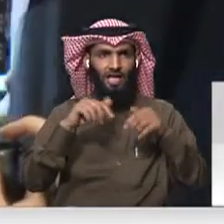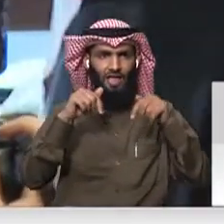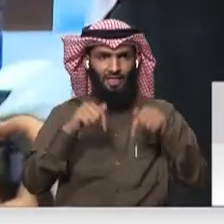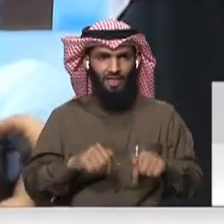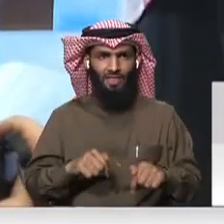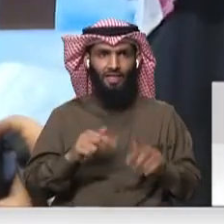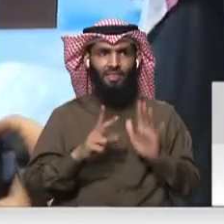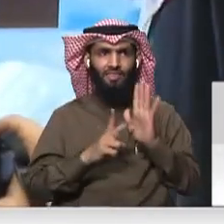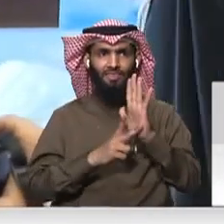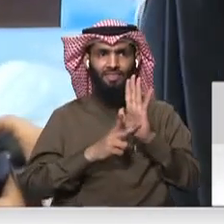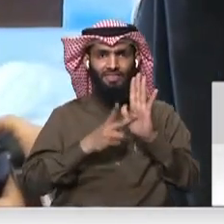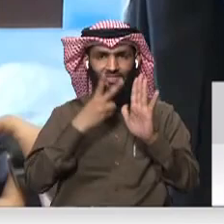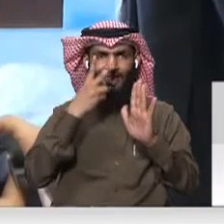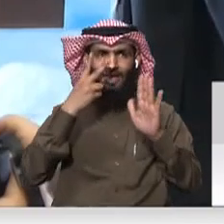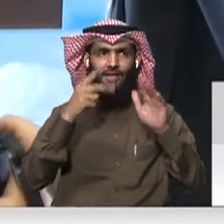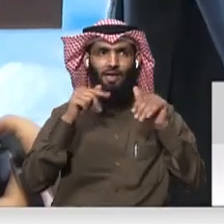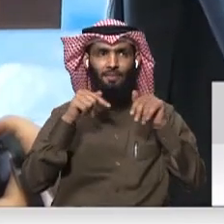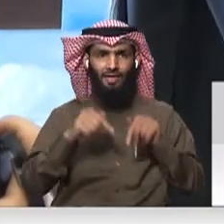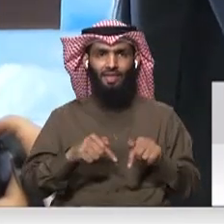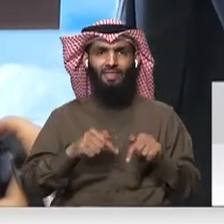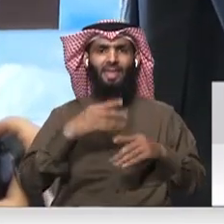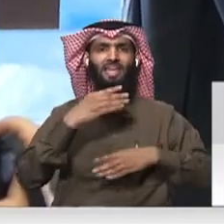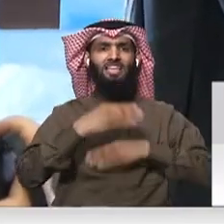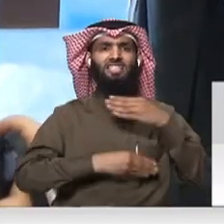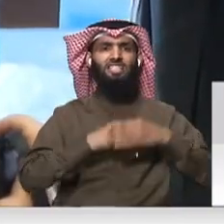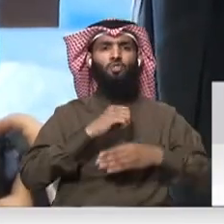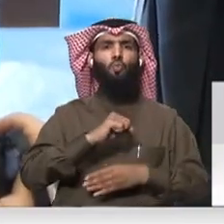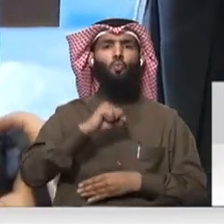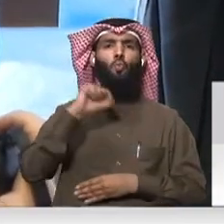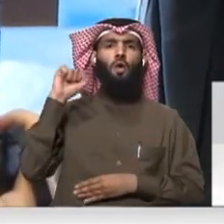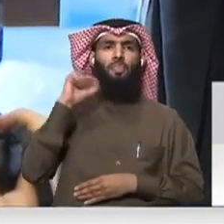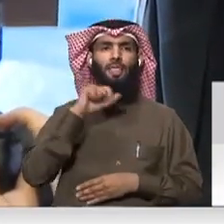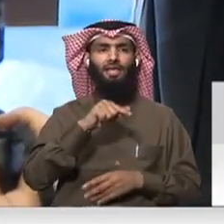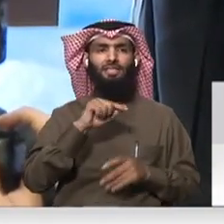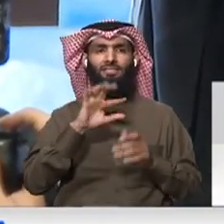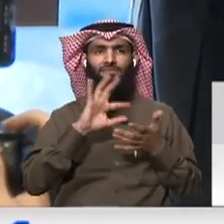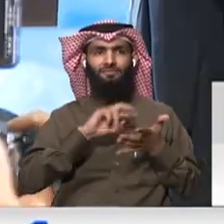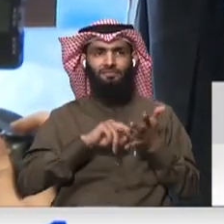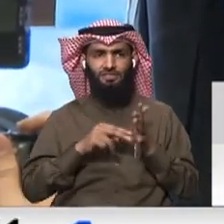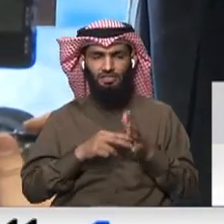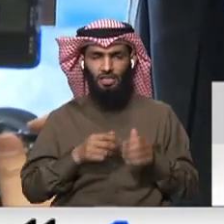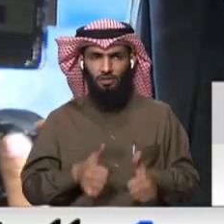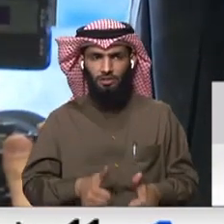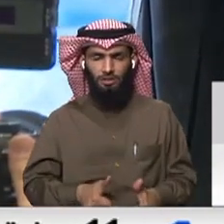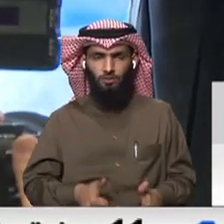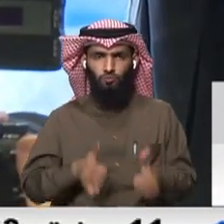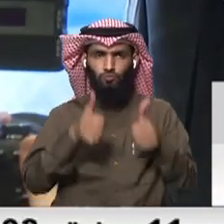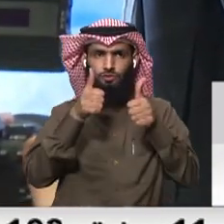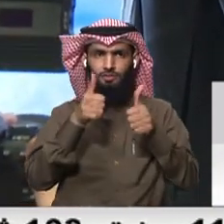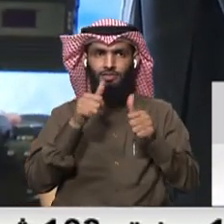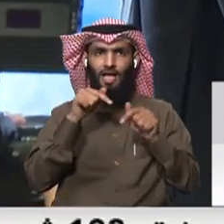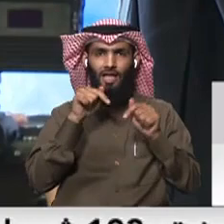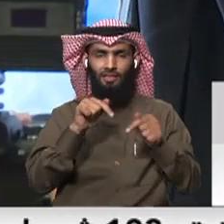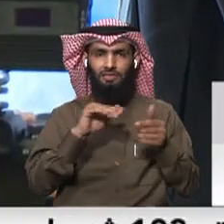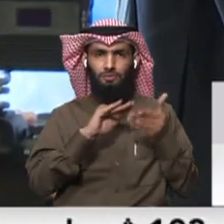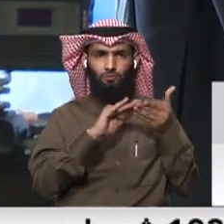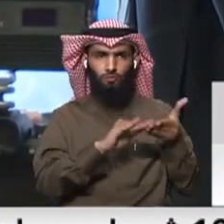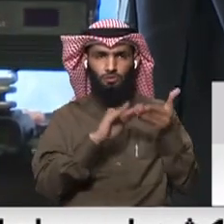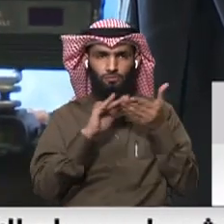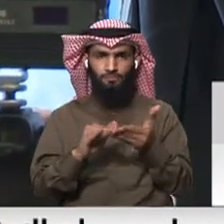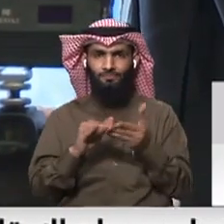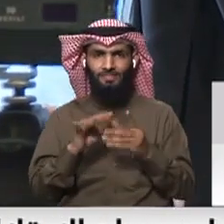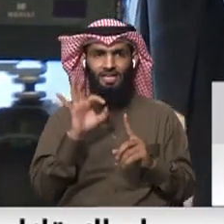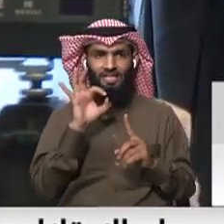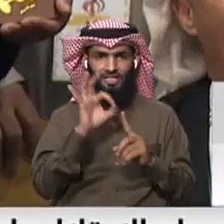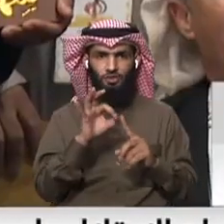الثاني عيد وطن رسالة مهمة في تعزيز الجوانب الثقافية والتراثية وتكريس الوحدة الوطنية لتكون في